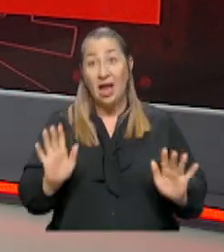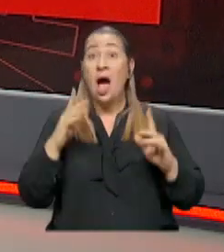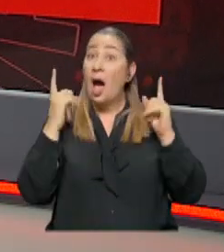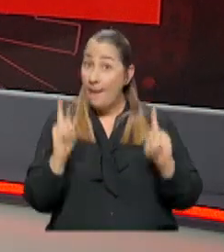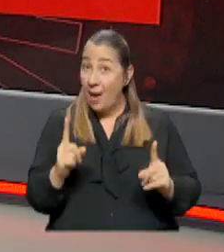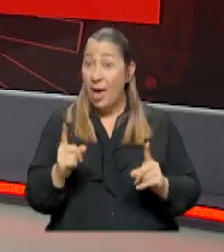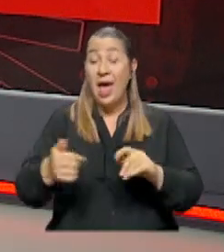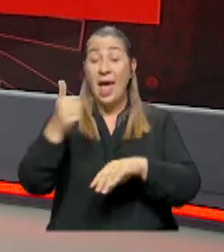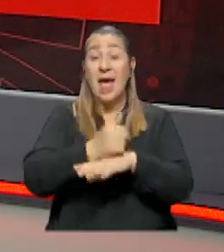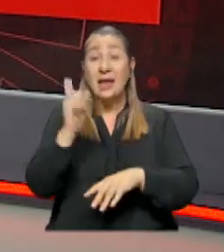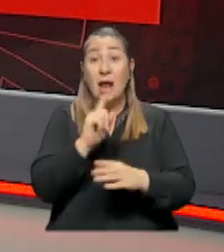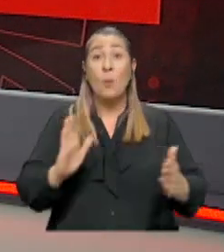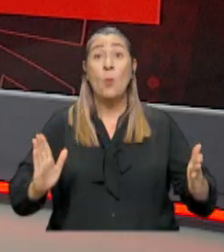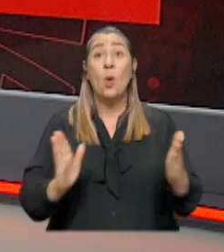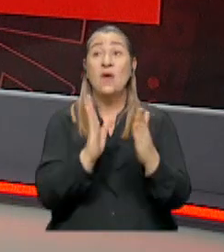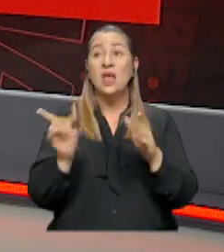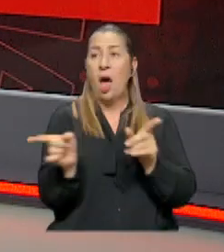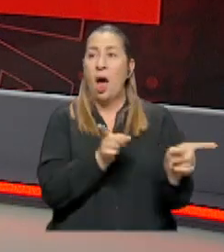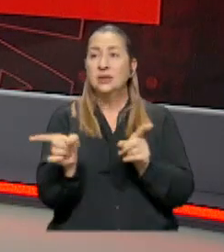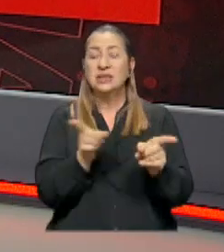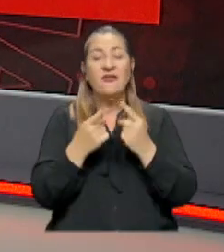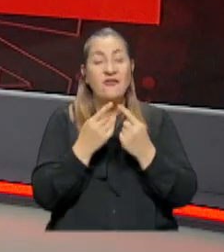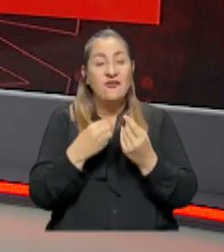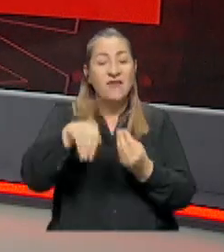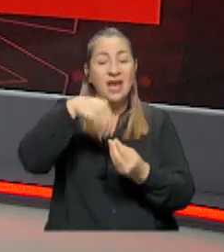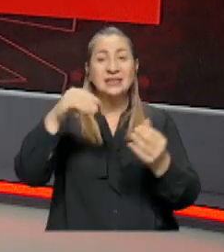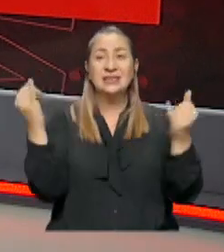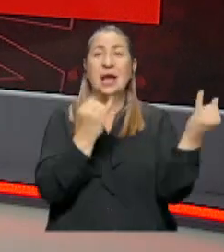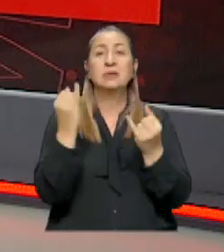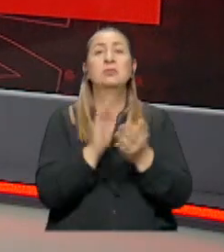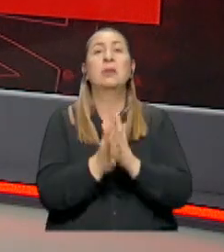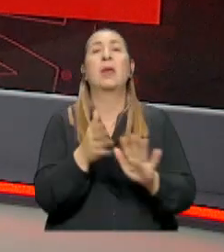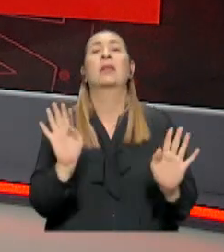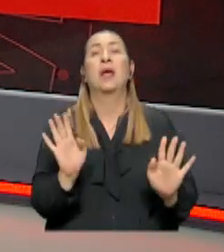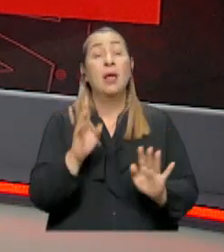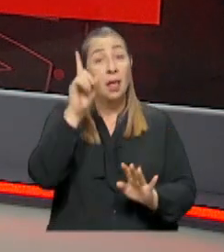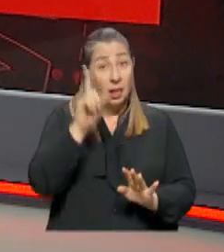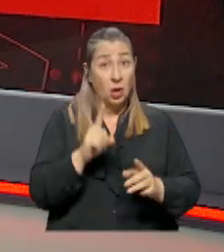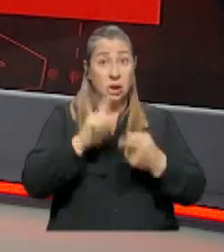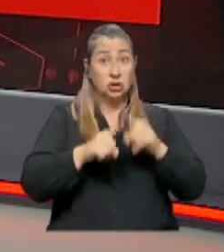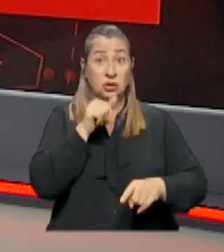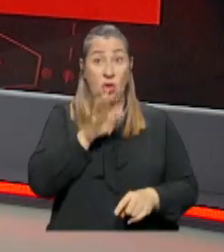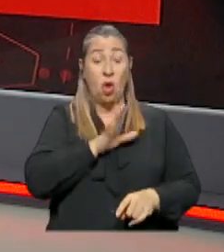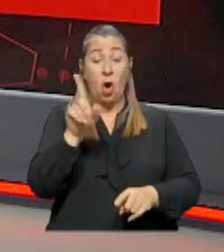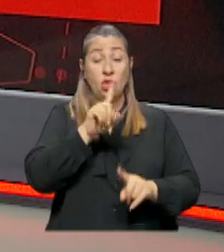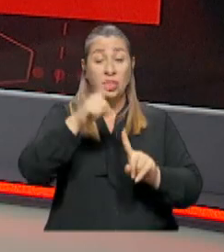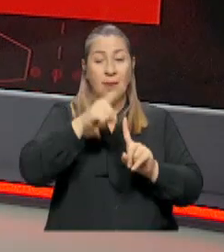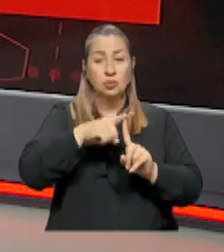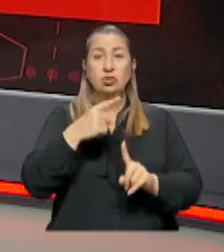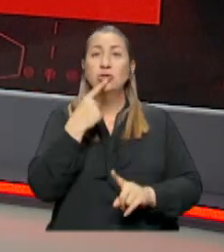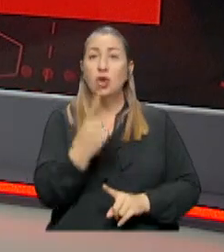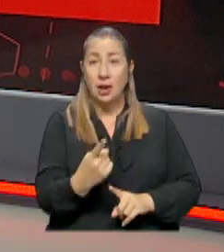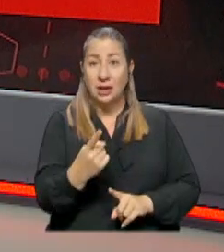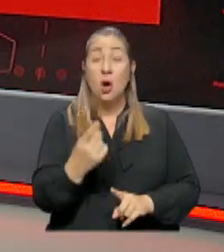ancak iktidar ve muhalefet arasındaki faiz tartışması bitmedi ilk olarak Kılıçdaroğlu ontemmuz da